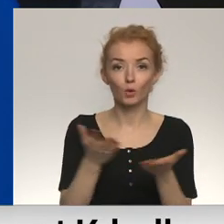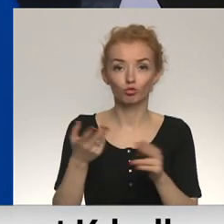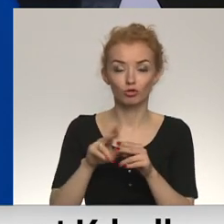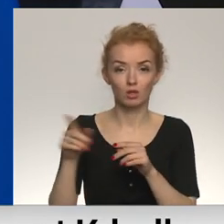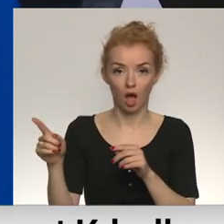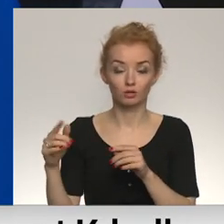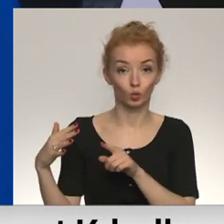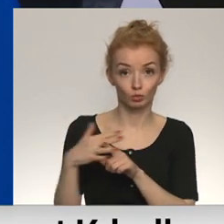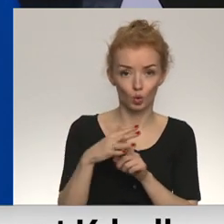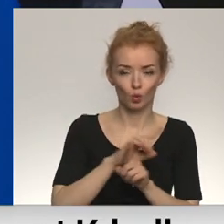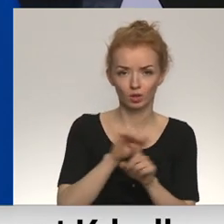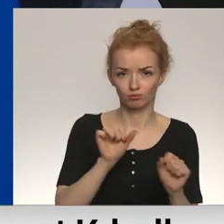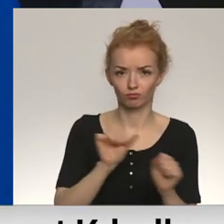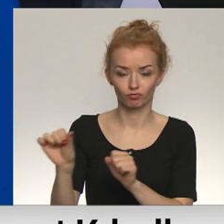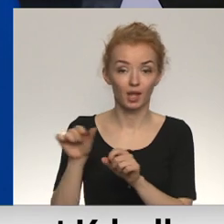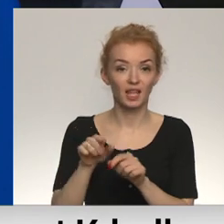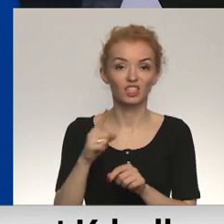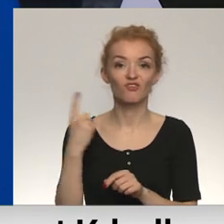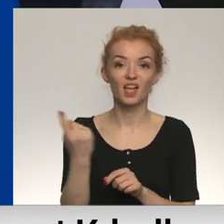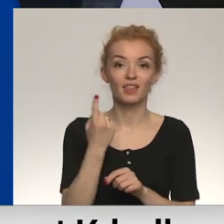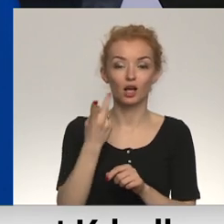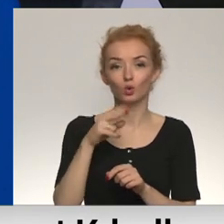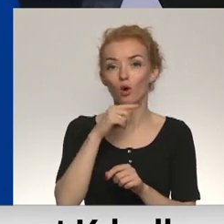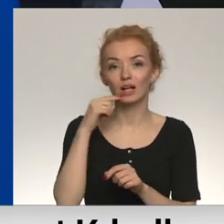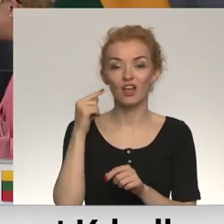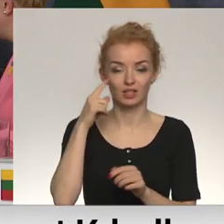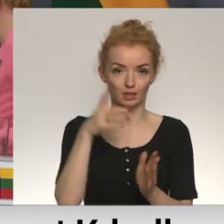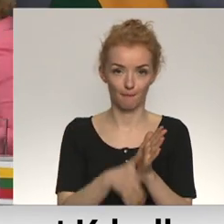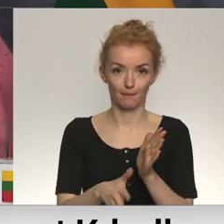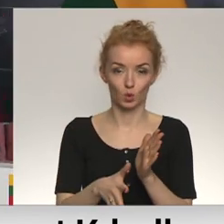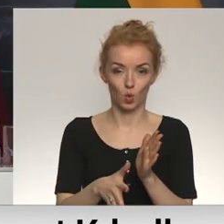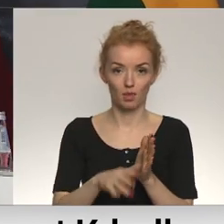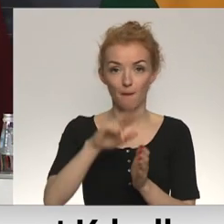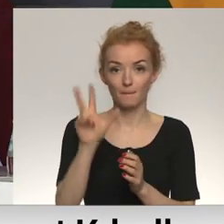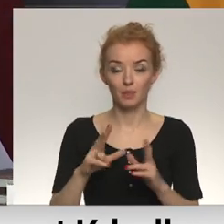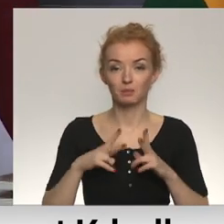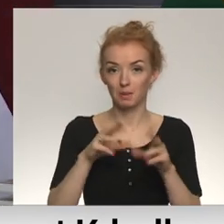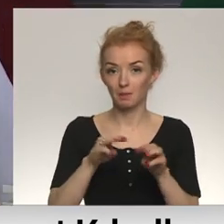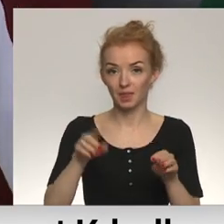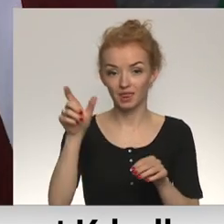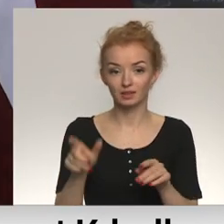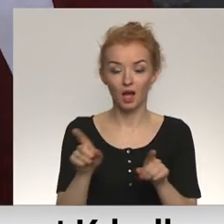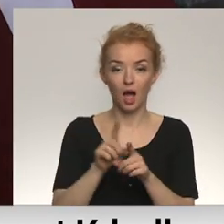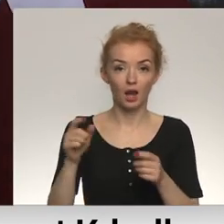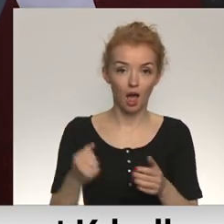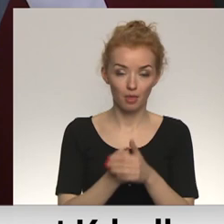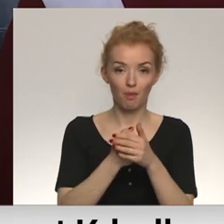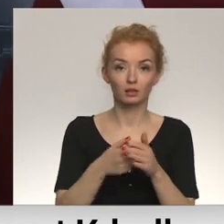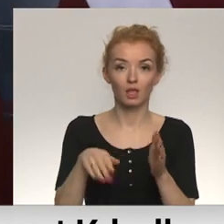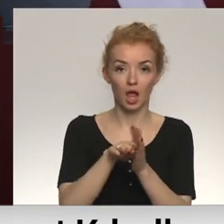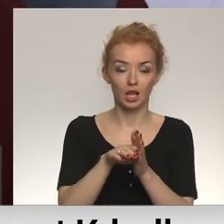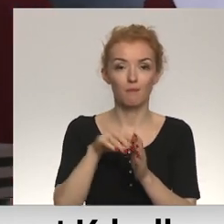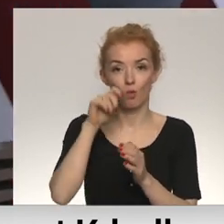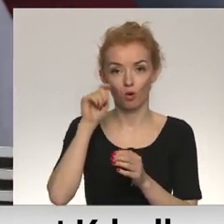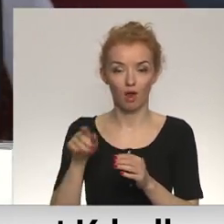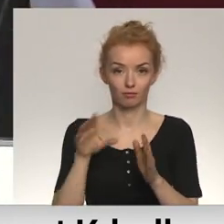ir momentā jāatvaira. Tas ir vienīgais, ko Krievija saprot. Baltijas premjeri arī pauda atbalstu Ukrainas dalībai Eiropas